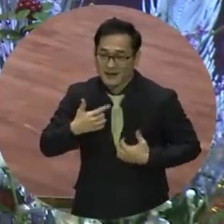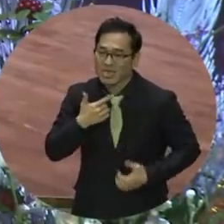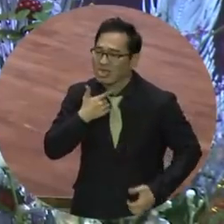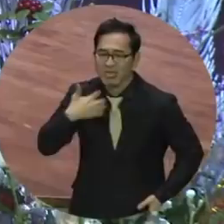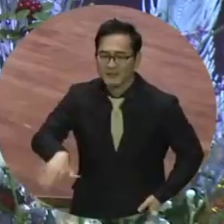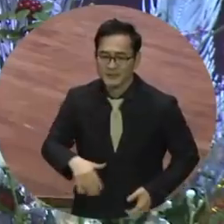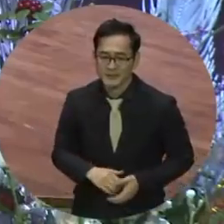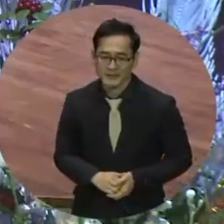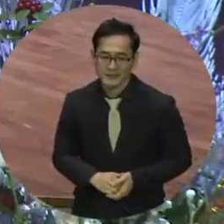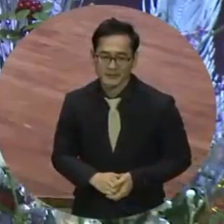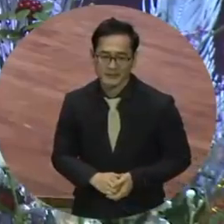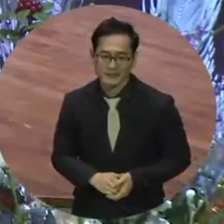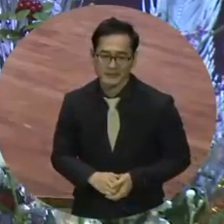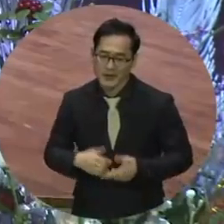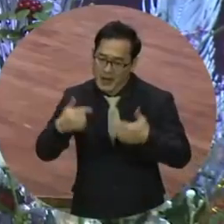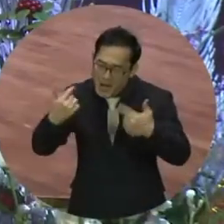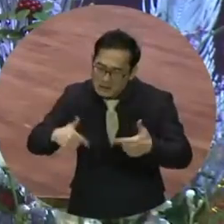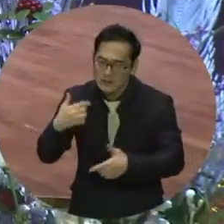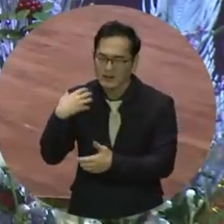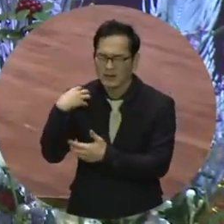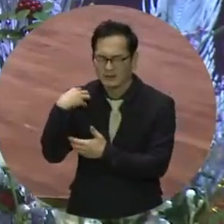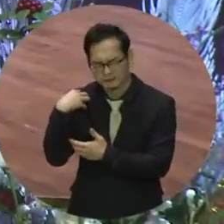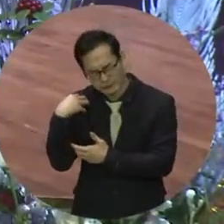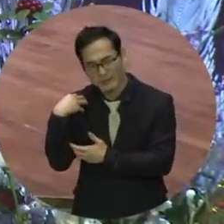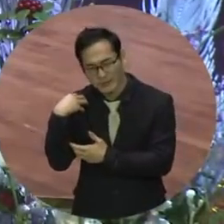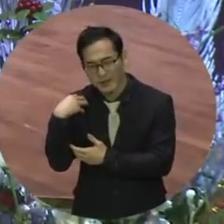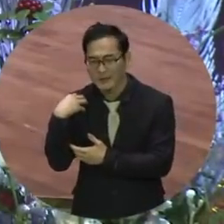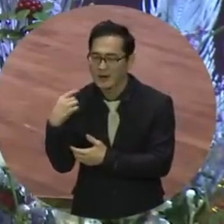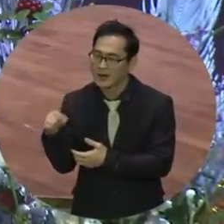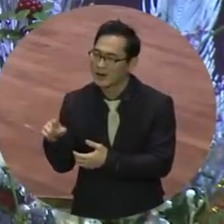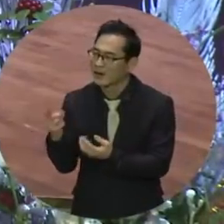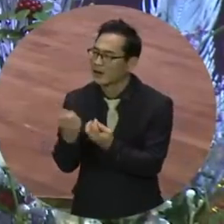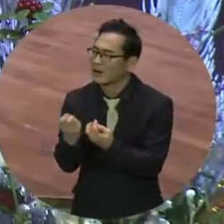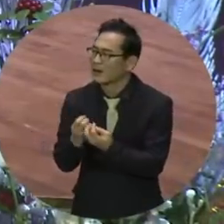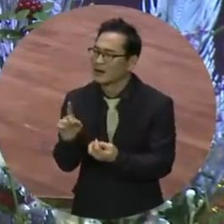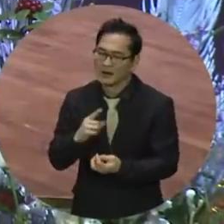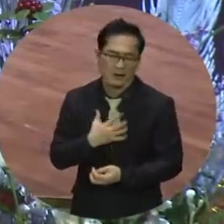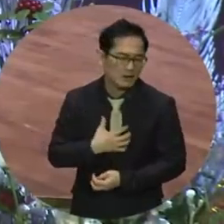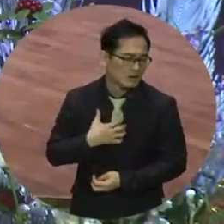직분 맡을 때마다 부담이 돼가지고 이거 어떻게 감당하지?